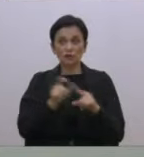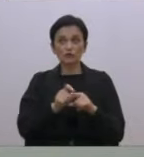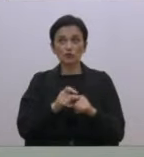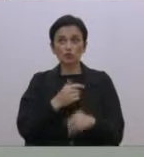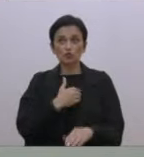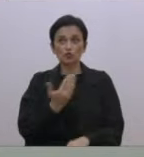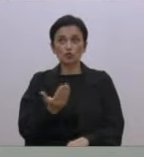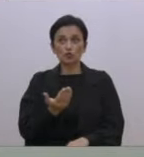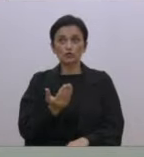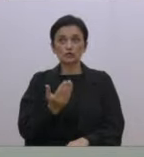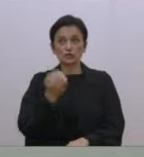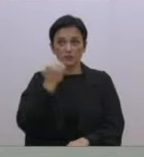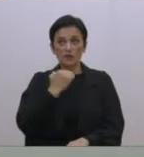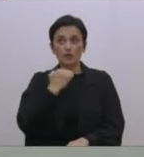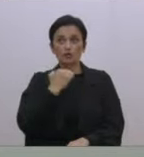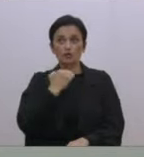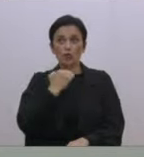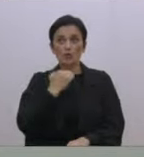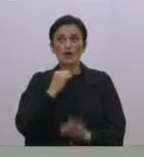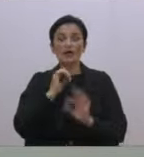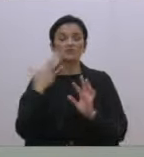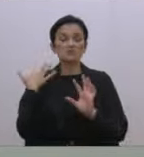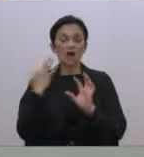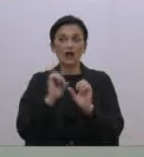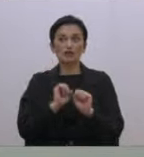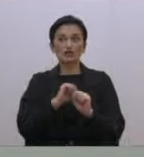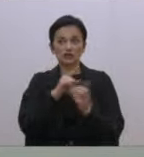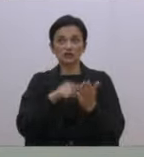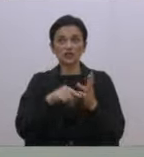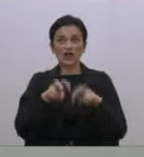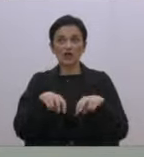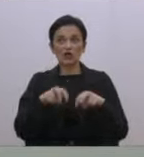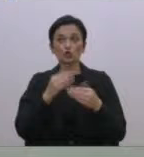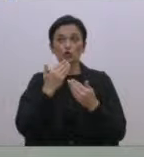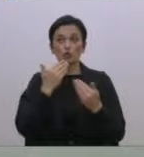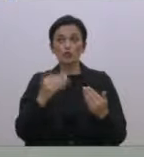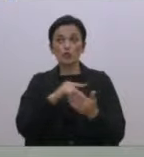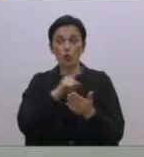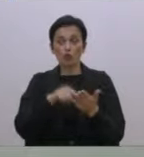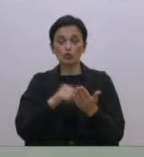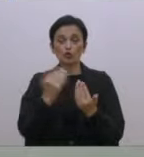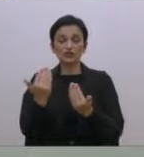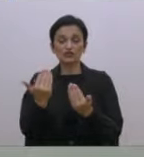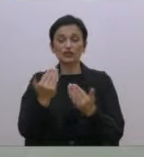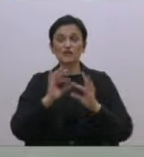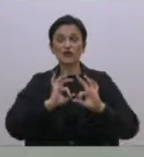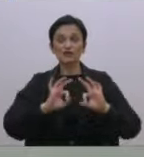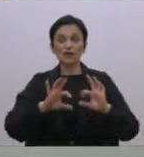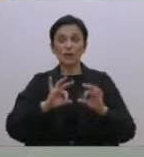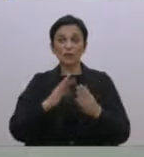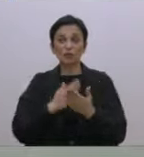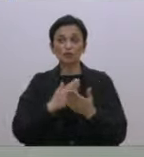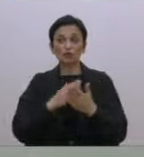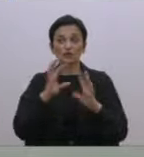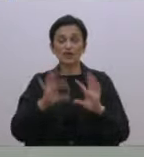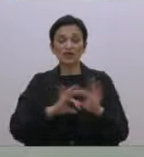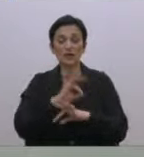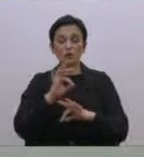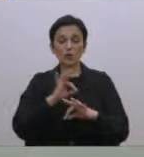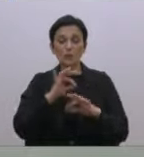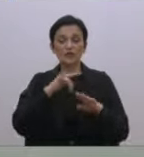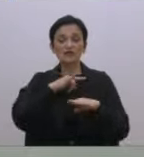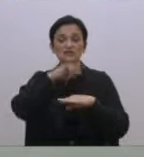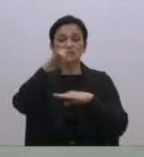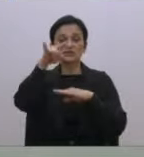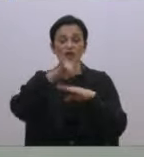გსურთ? მადლობა, გეხსენებთ ხარდაჭერისთვის. საკითხი განხორციელდა და ბოლო საკითხი ასევე თქვენი გამოსატანი კანონის პროექტის საჰაერო